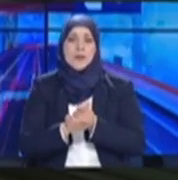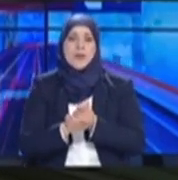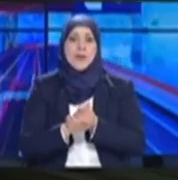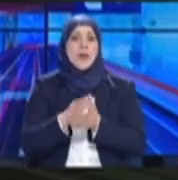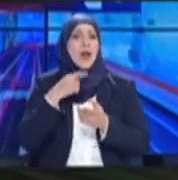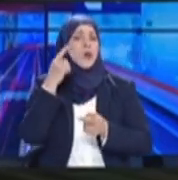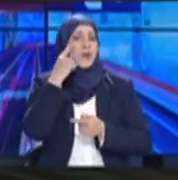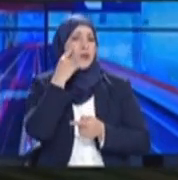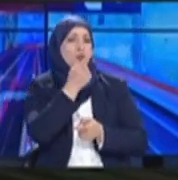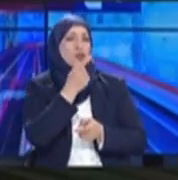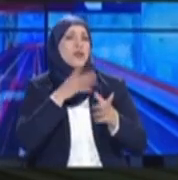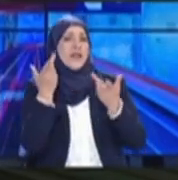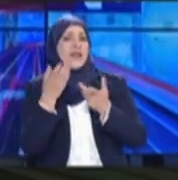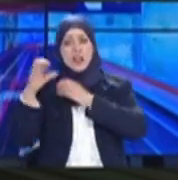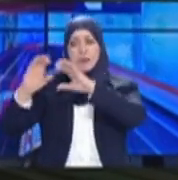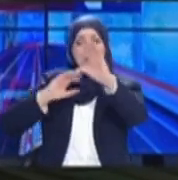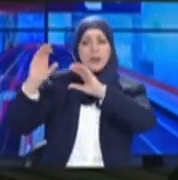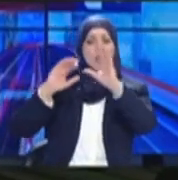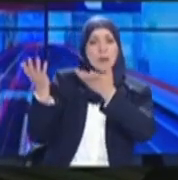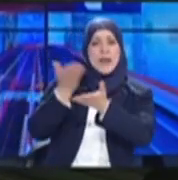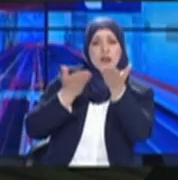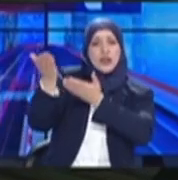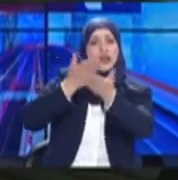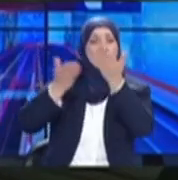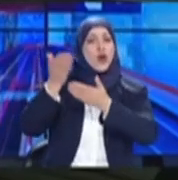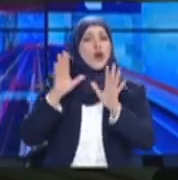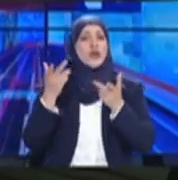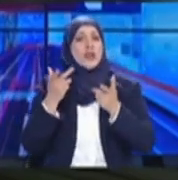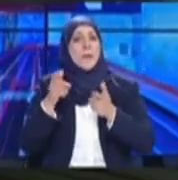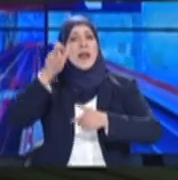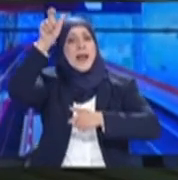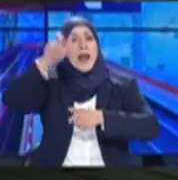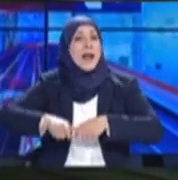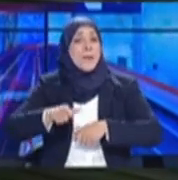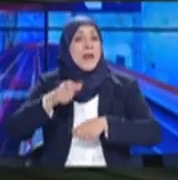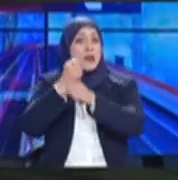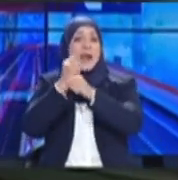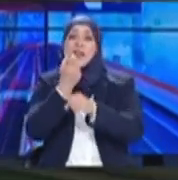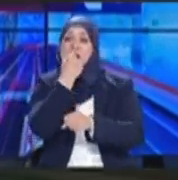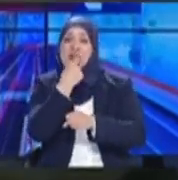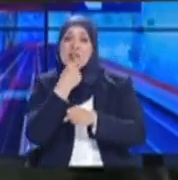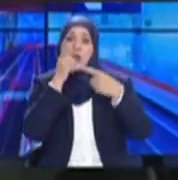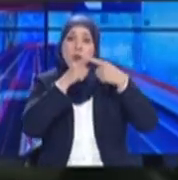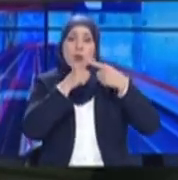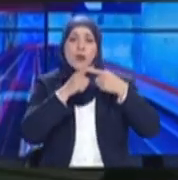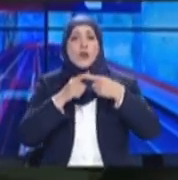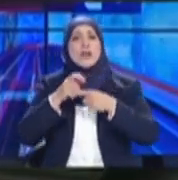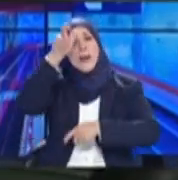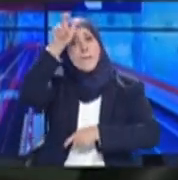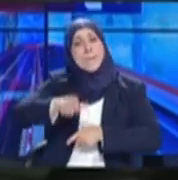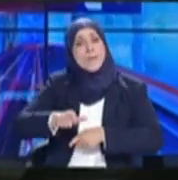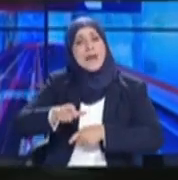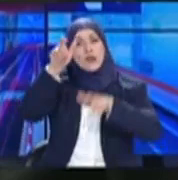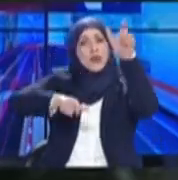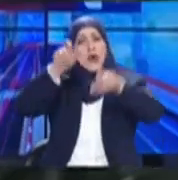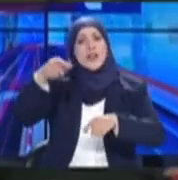التعامل بين العون الصيدليه وايضا اه خلينا نشوف اه نتحدث مع الدكتور السيد